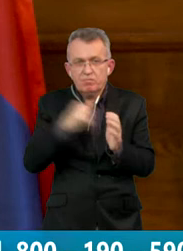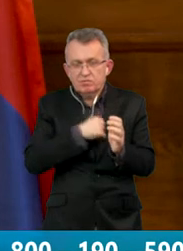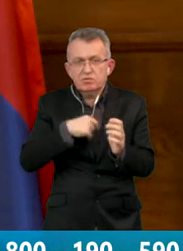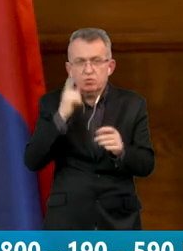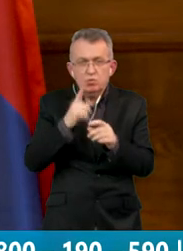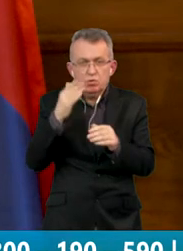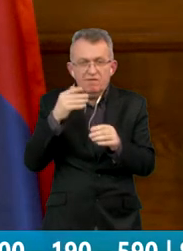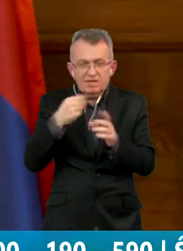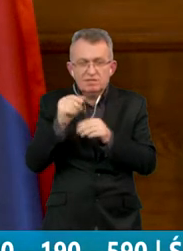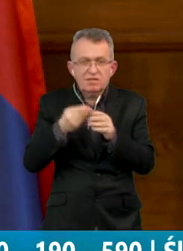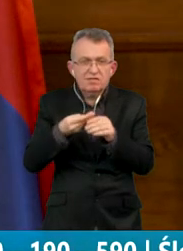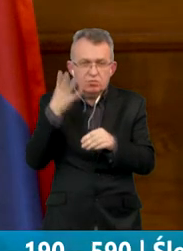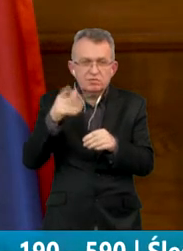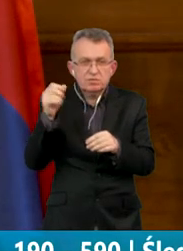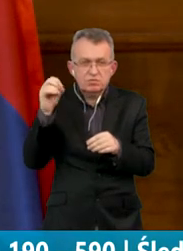restrykcje są dużo